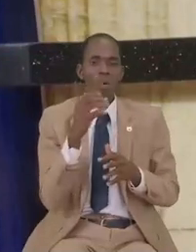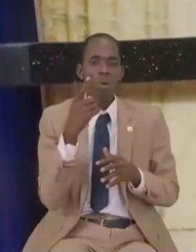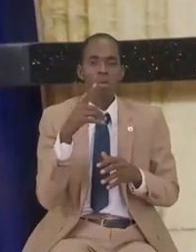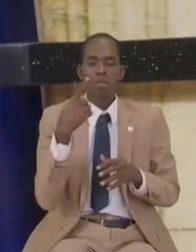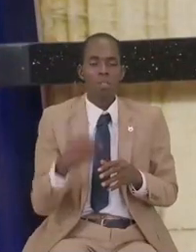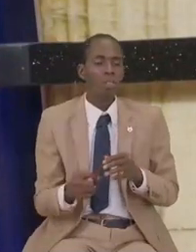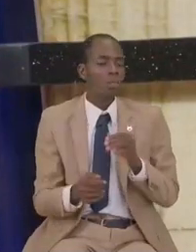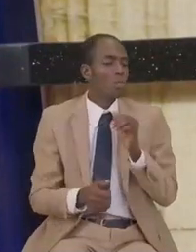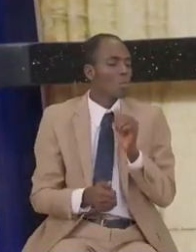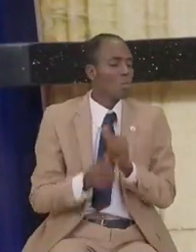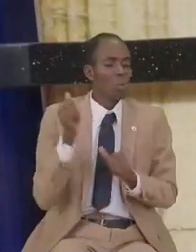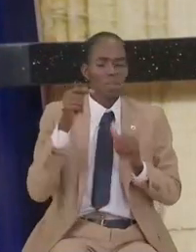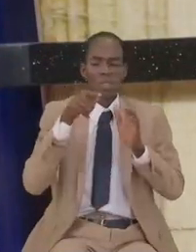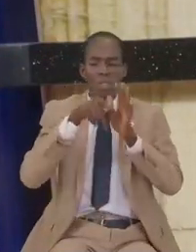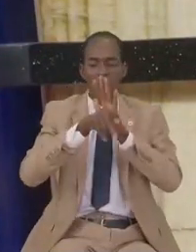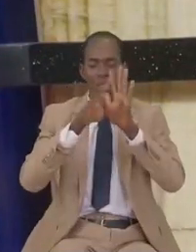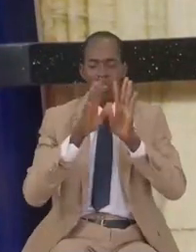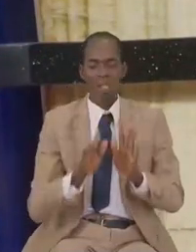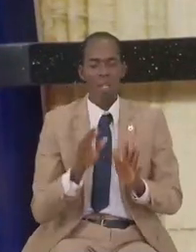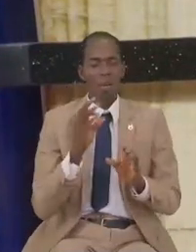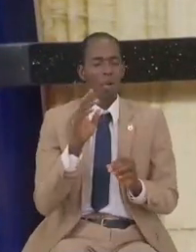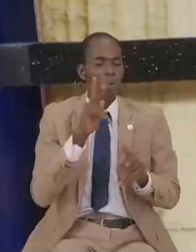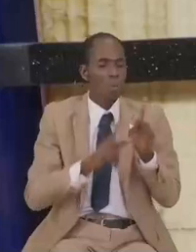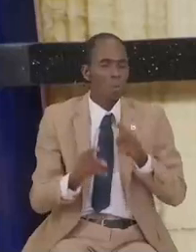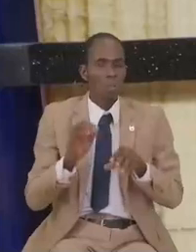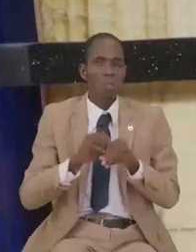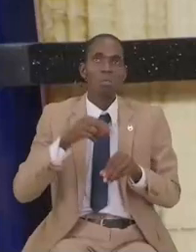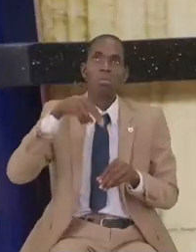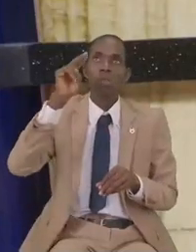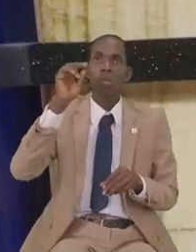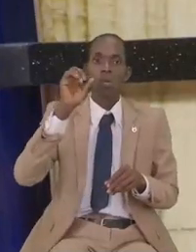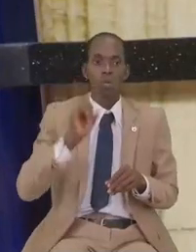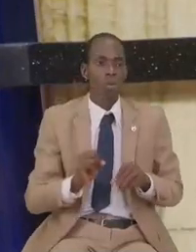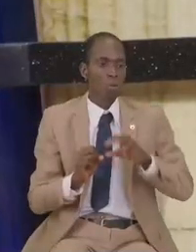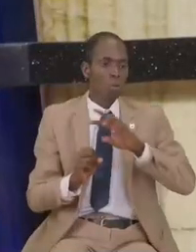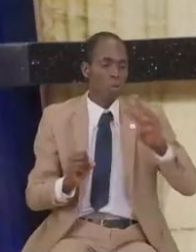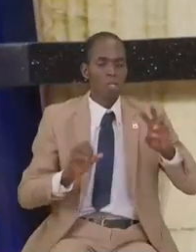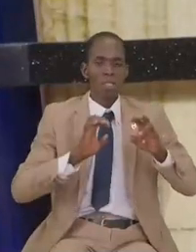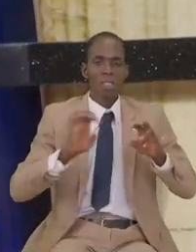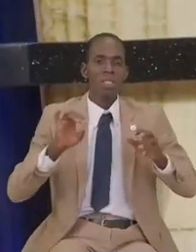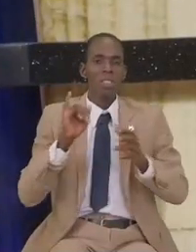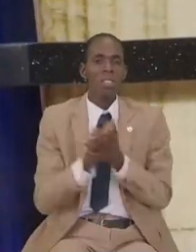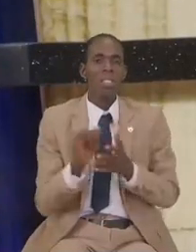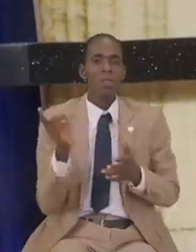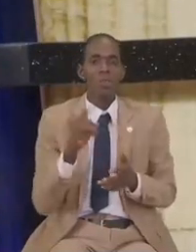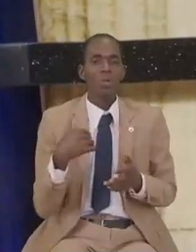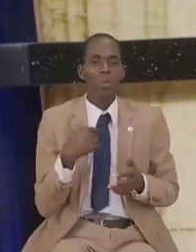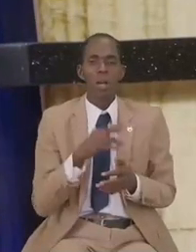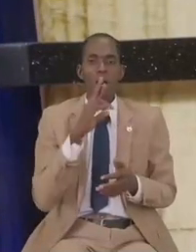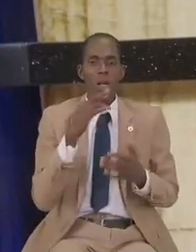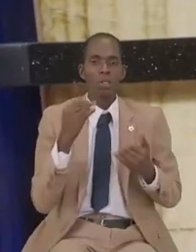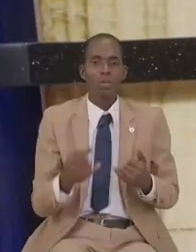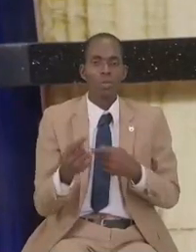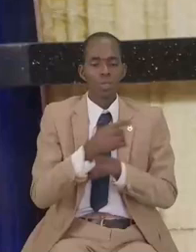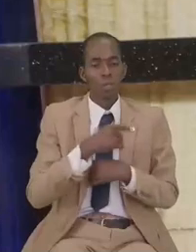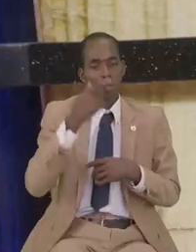oui, l'hypertension oui, est un tueur terrible, que ce soit l'Occident, l'Orient, le Nord, le Sud. Oui, c'est là où nous sommes aujourd'hui. Les